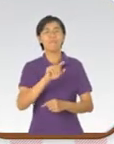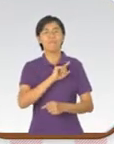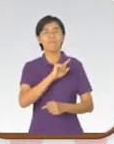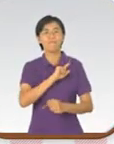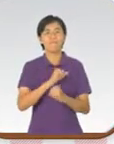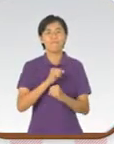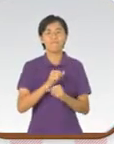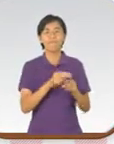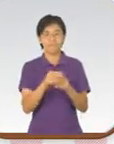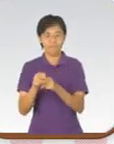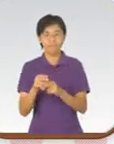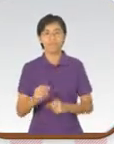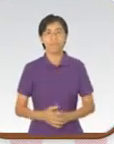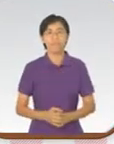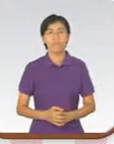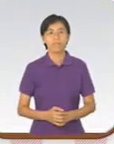เฮ้ย